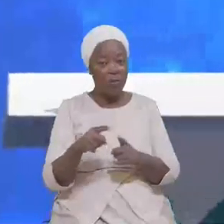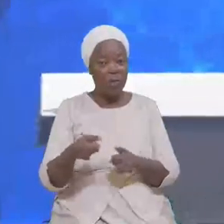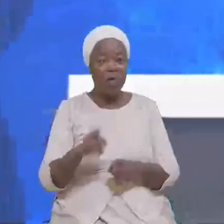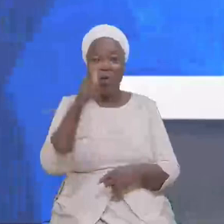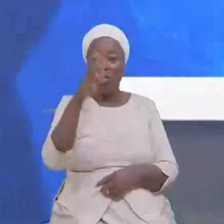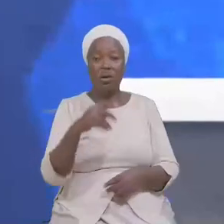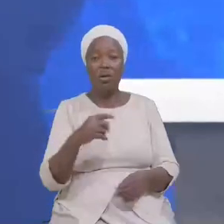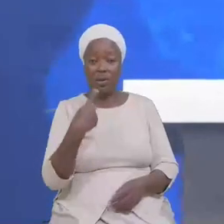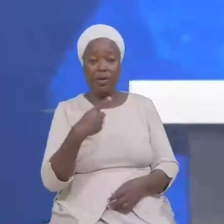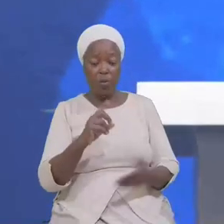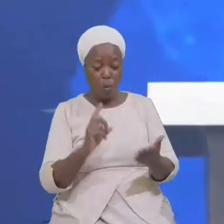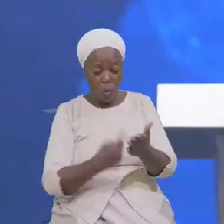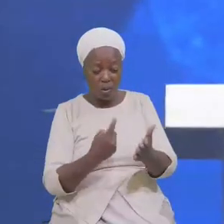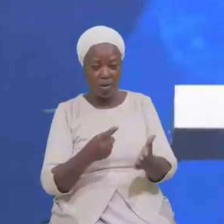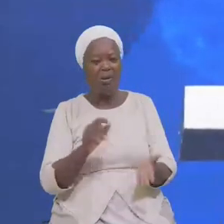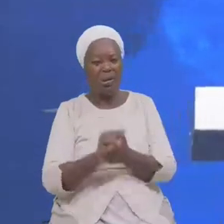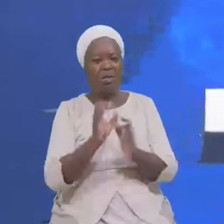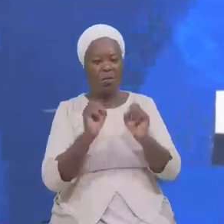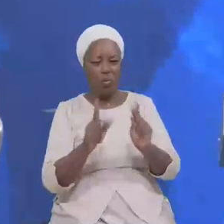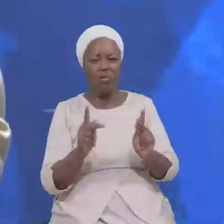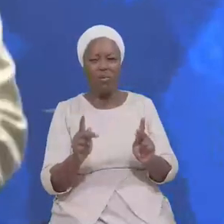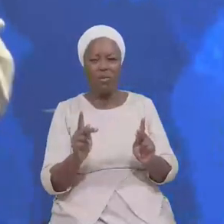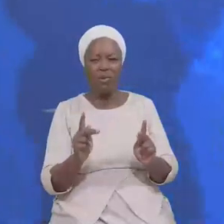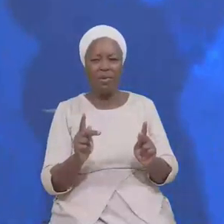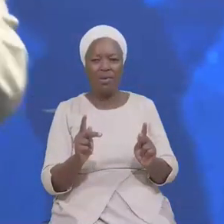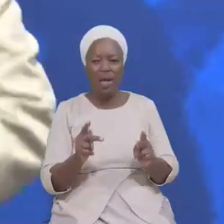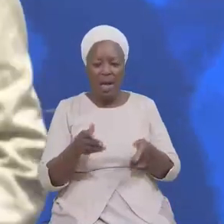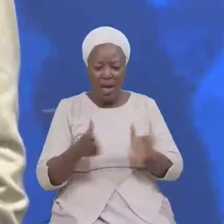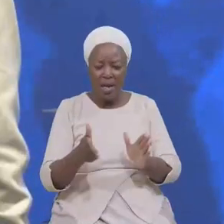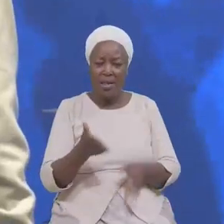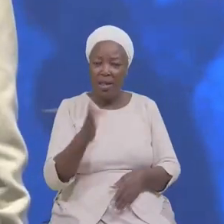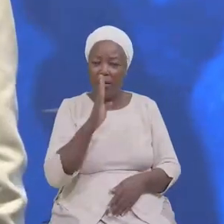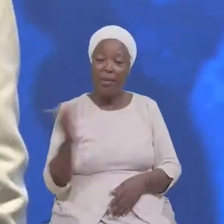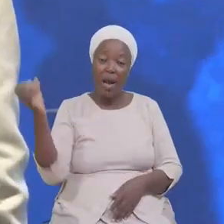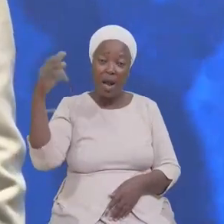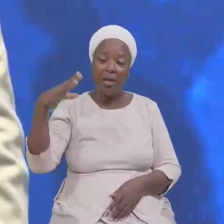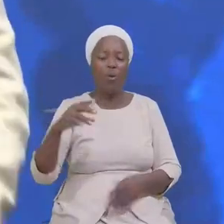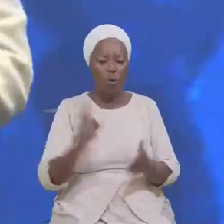Quand Dieu parle une seule fois, c'est suffisant. Qui est la lumière une seule fois?